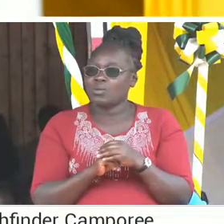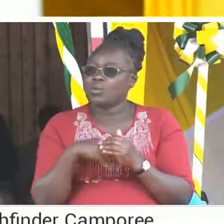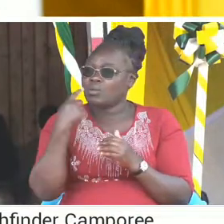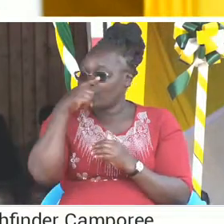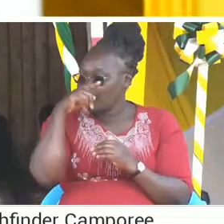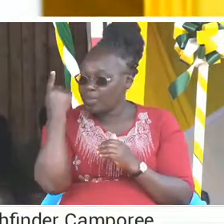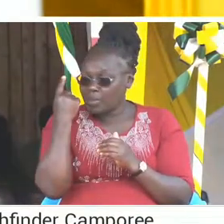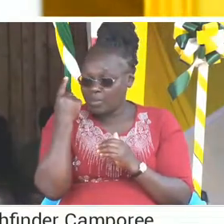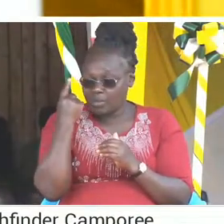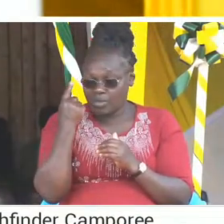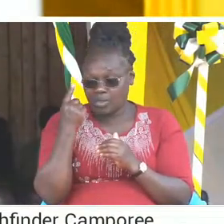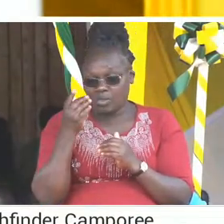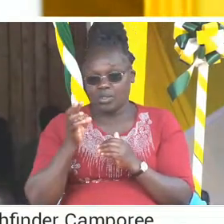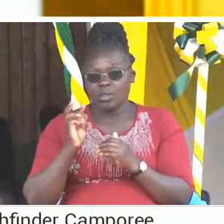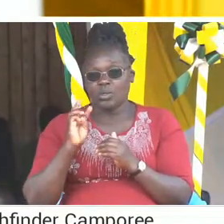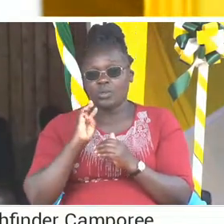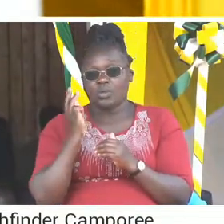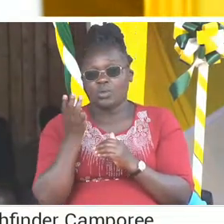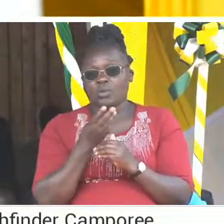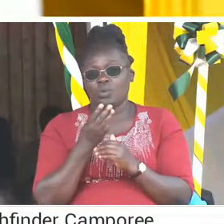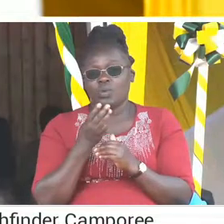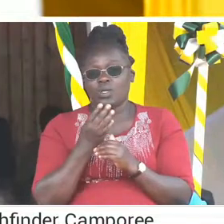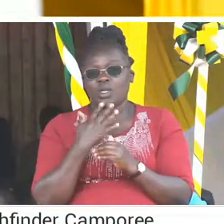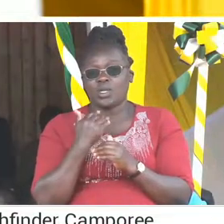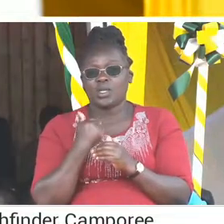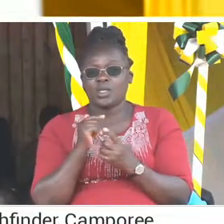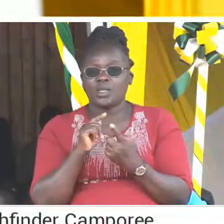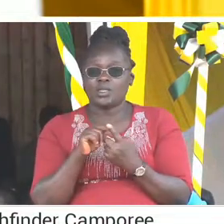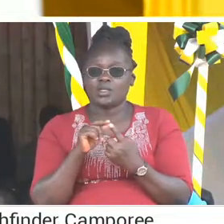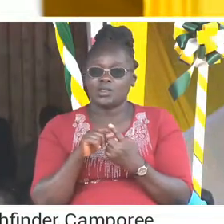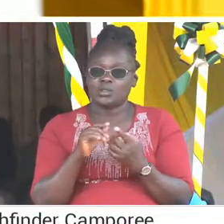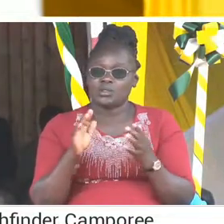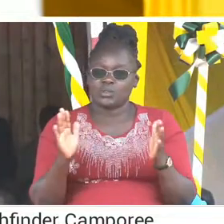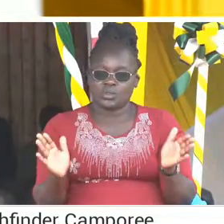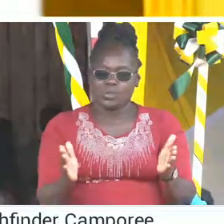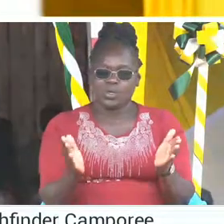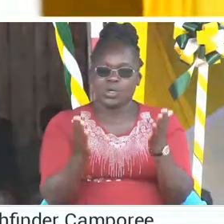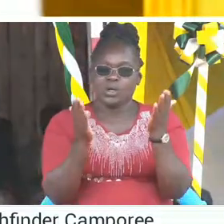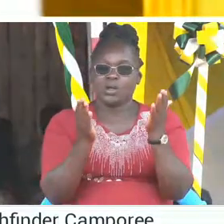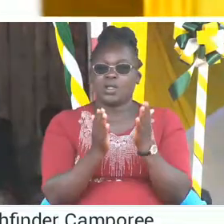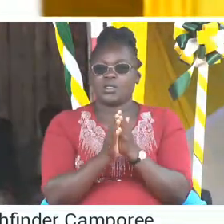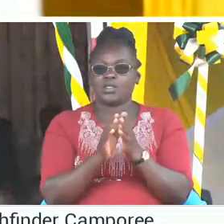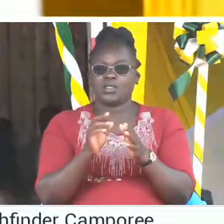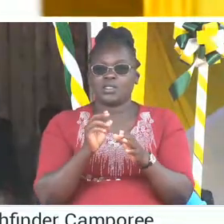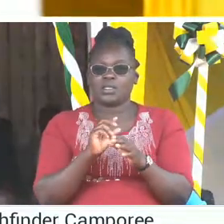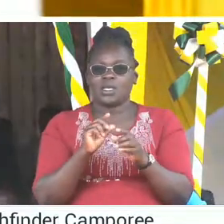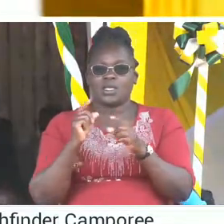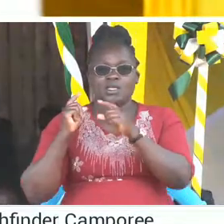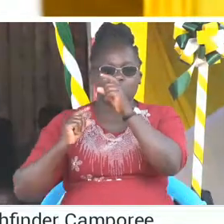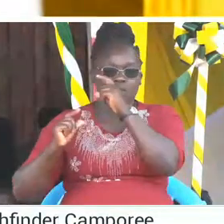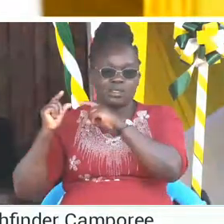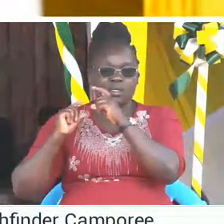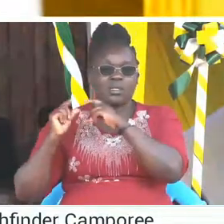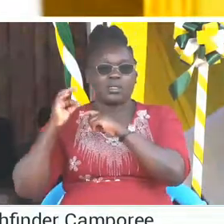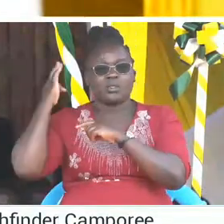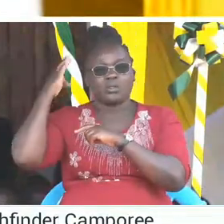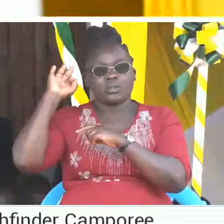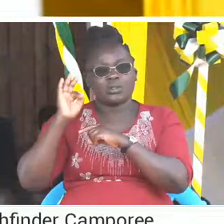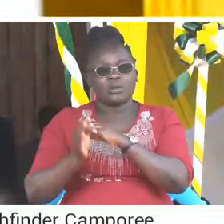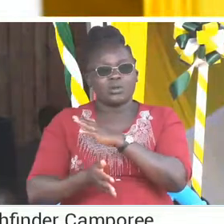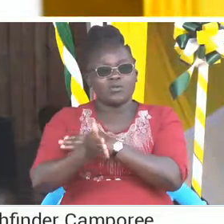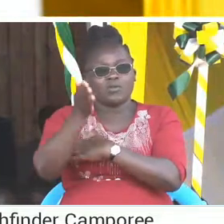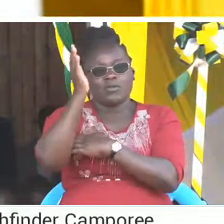a generation, an army for the Lord in this world. Amen? Kwa hivyo